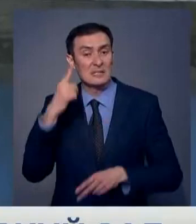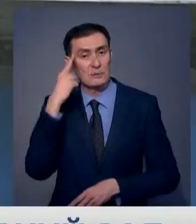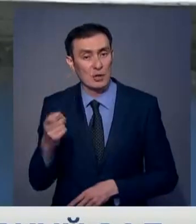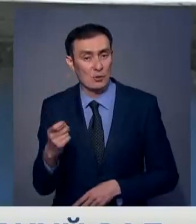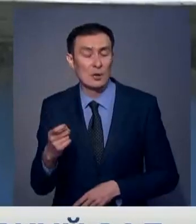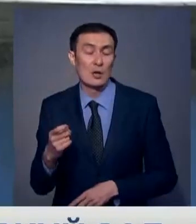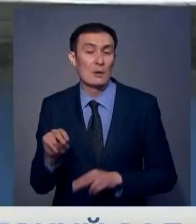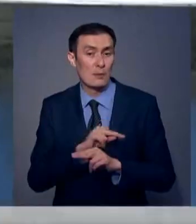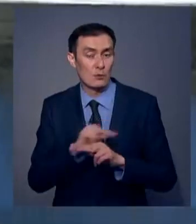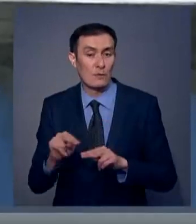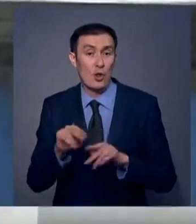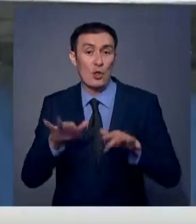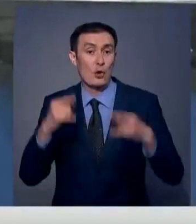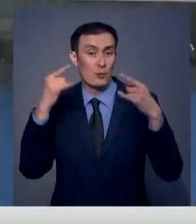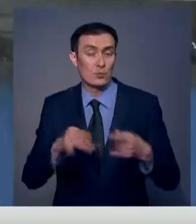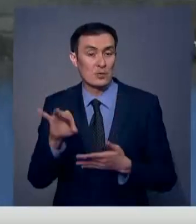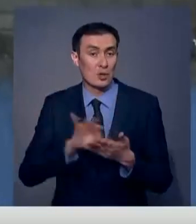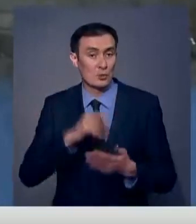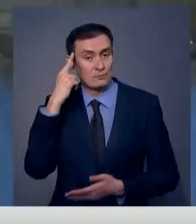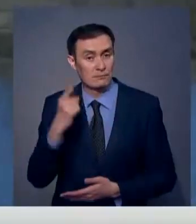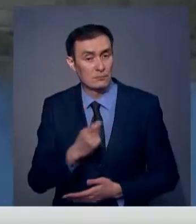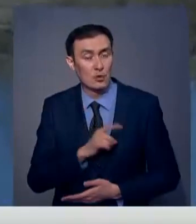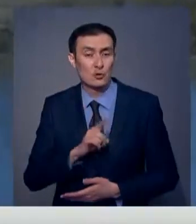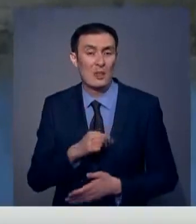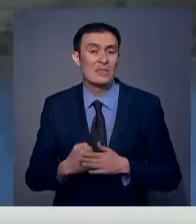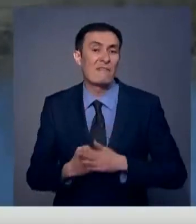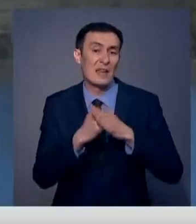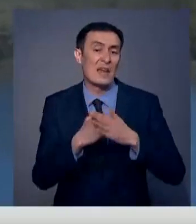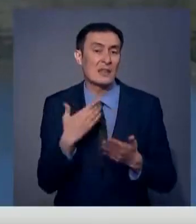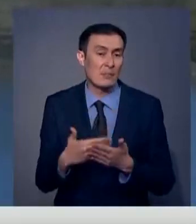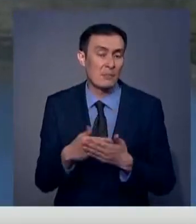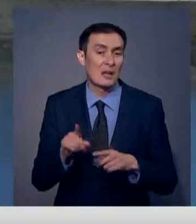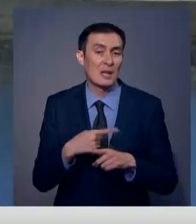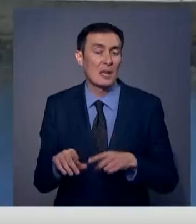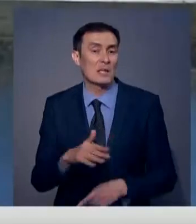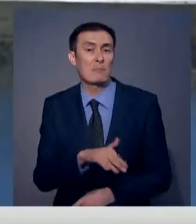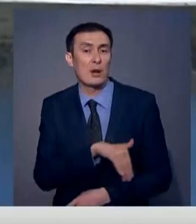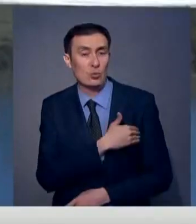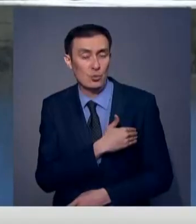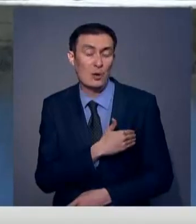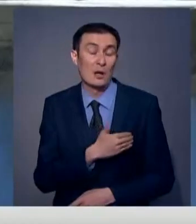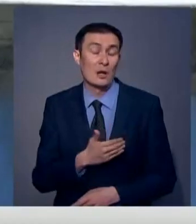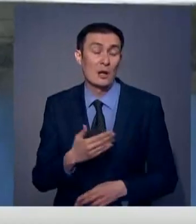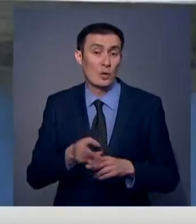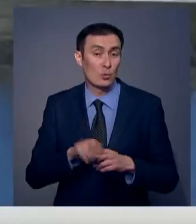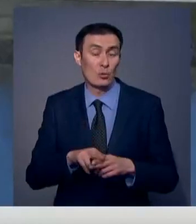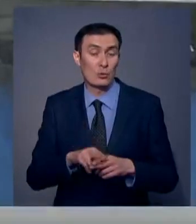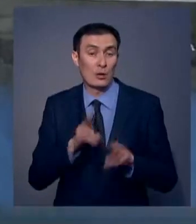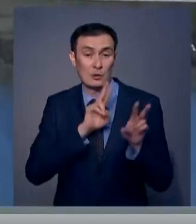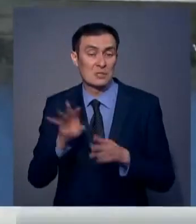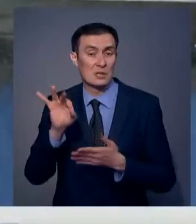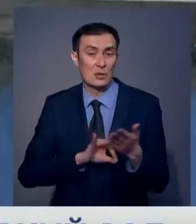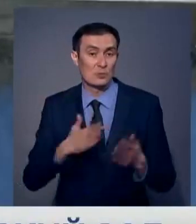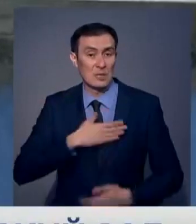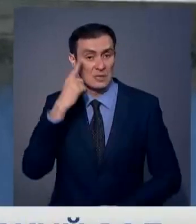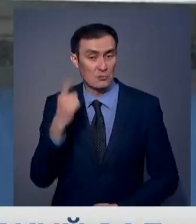На компьютер все приходят, какие-то неполадки там. И давление, температура в основном здесь две функции, которые выполняют. Они приходят